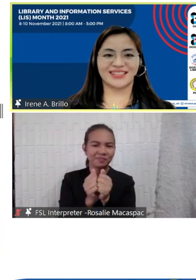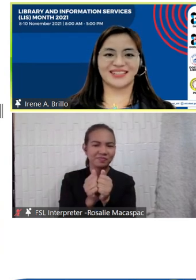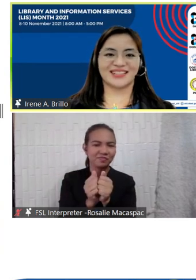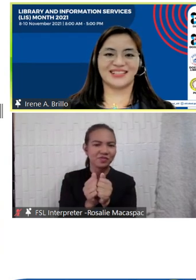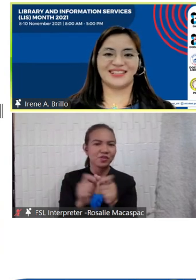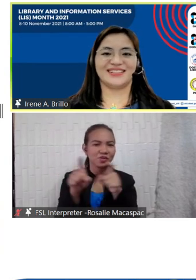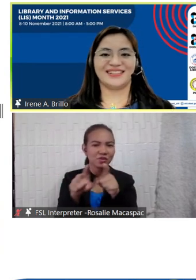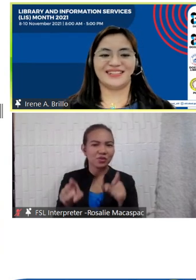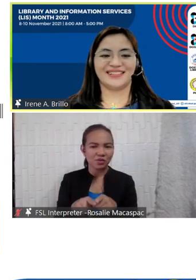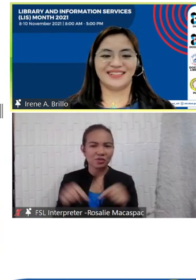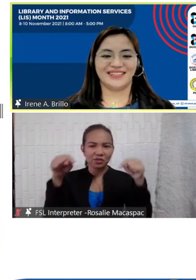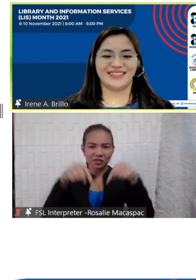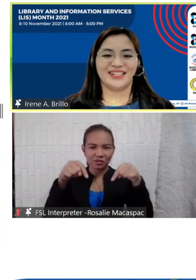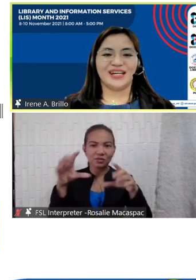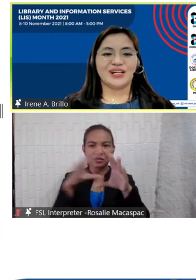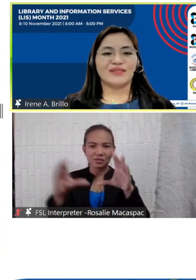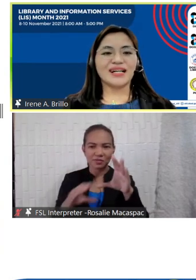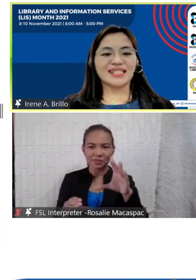panelists.